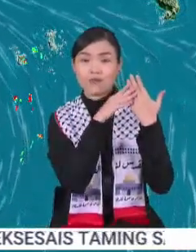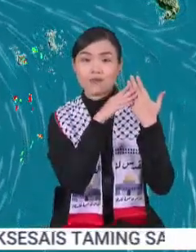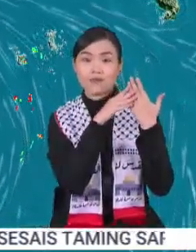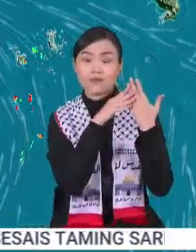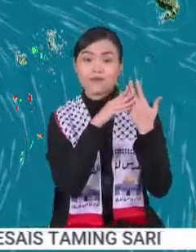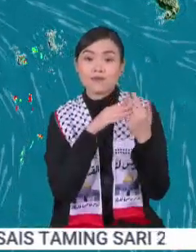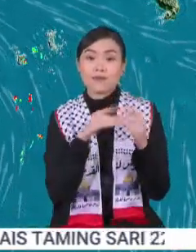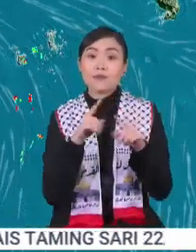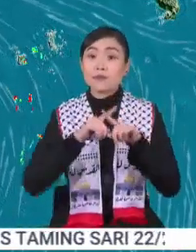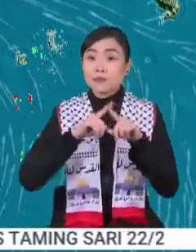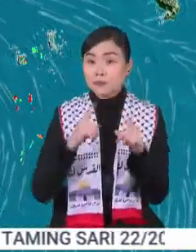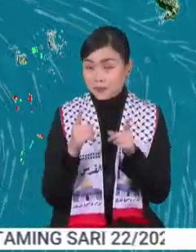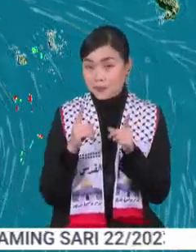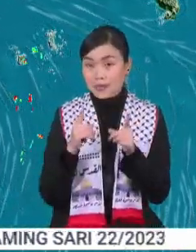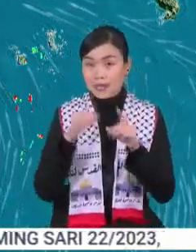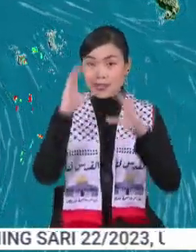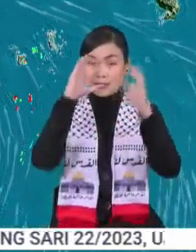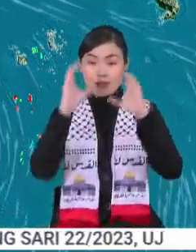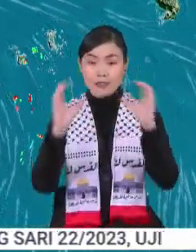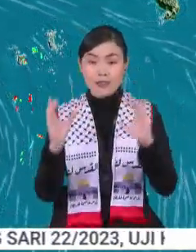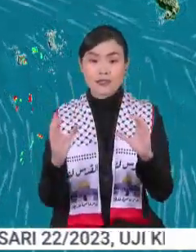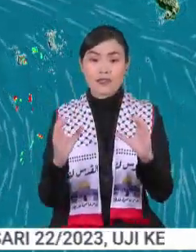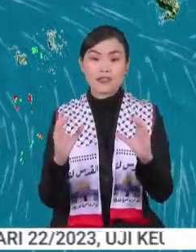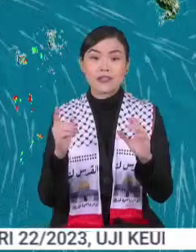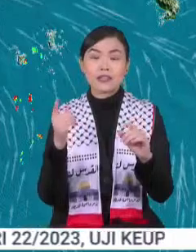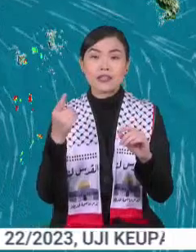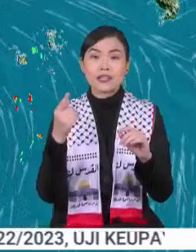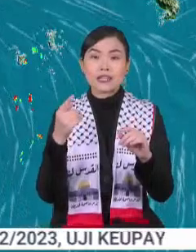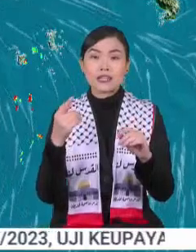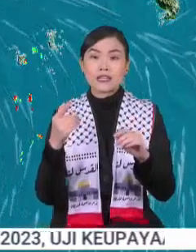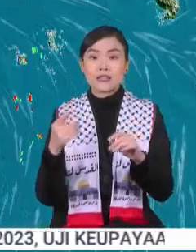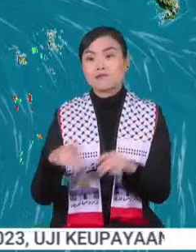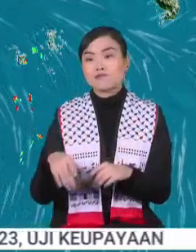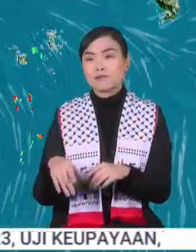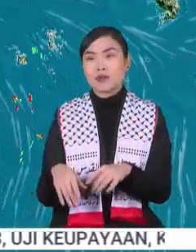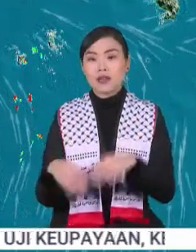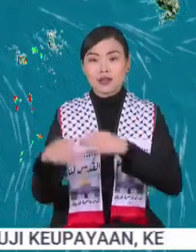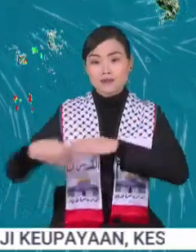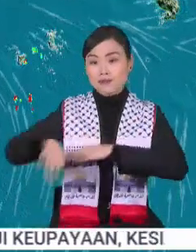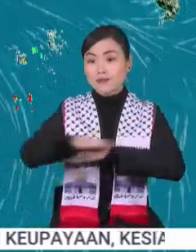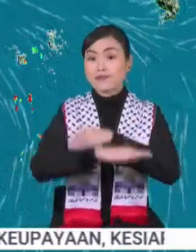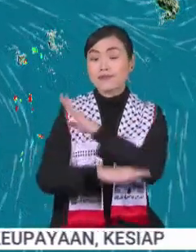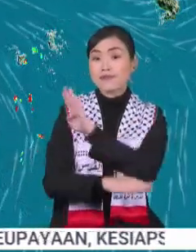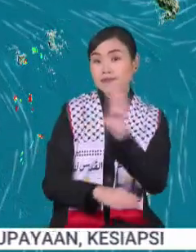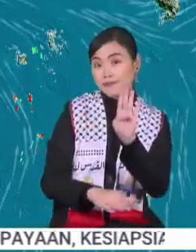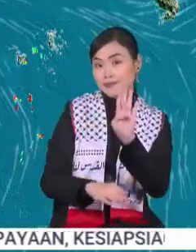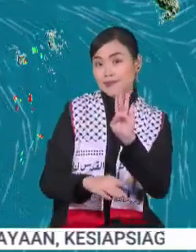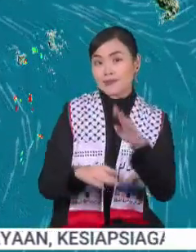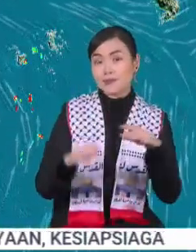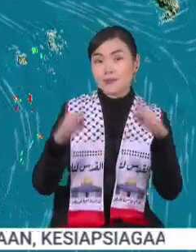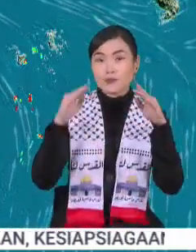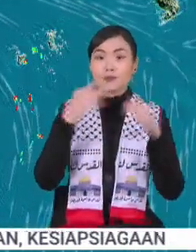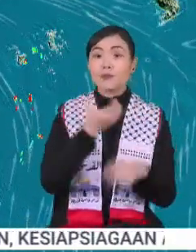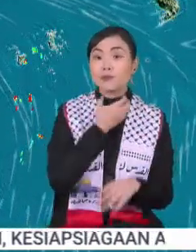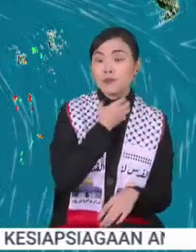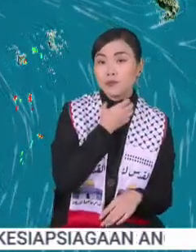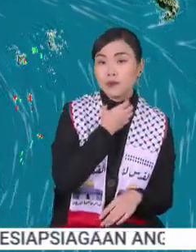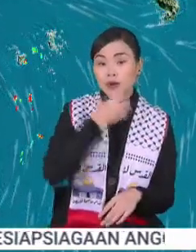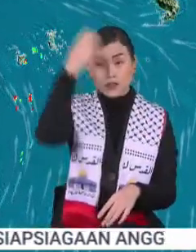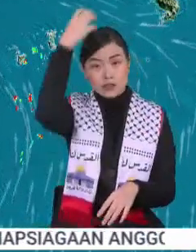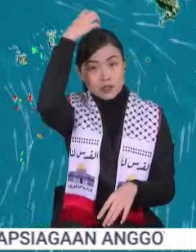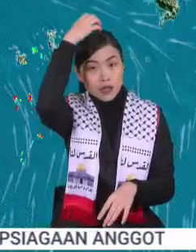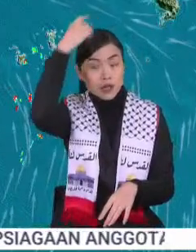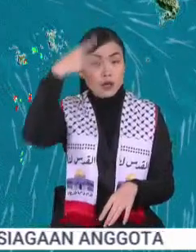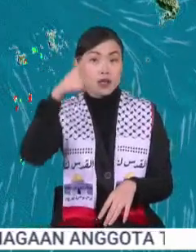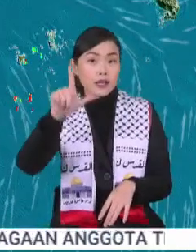Namun demikian keadaan cuaca di negeri-negeri pantai barat Semenanjung daripada Negeri perak Selangor wilayah Sutan Kuala